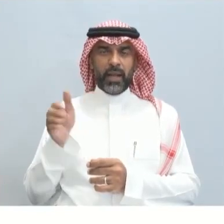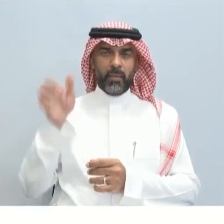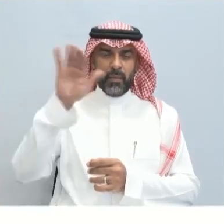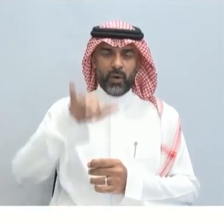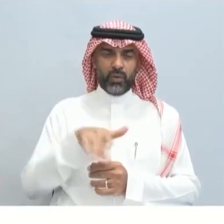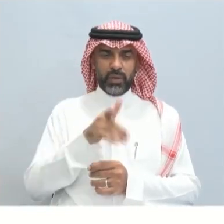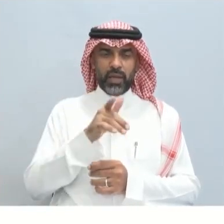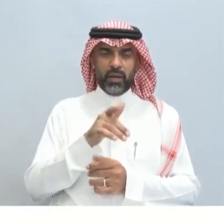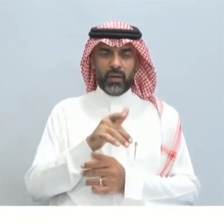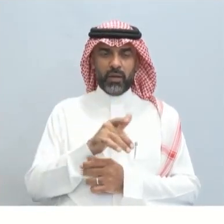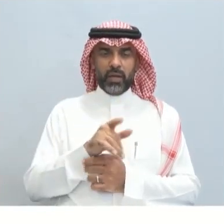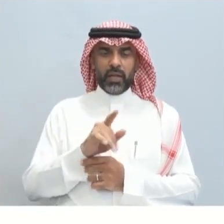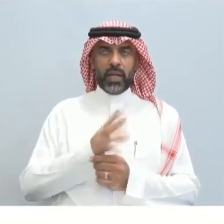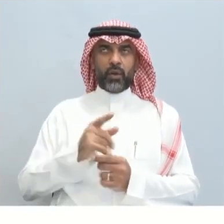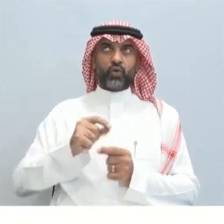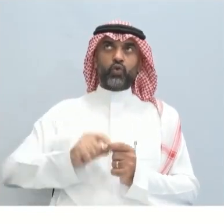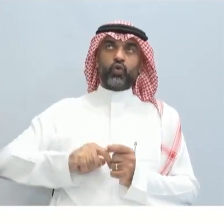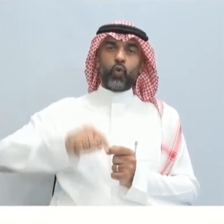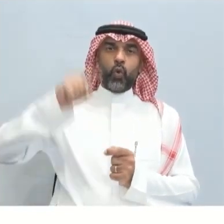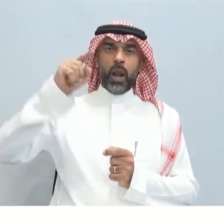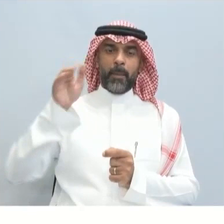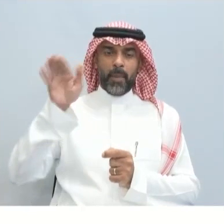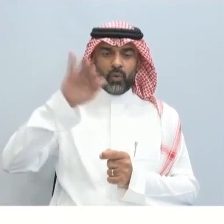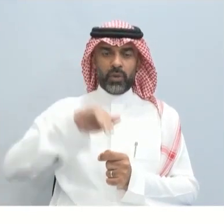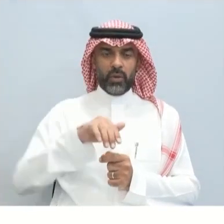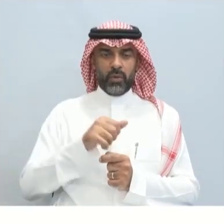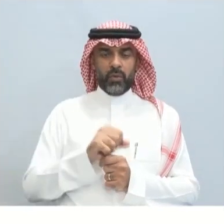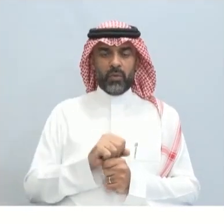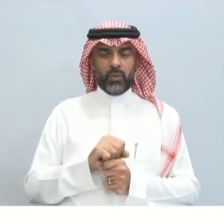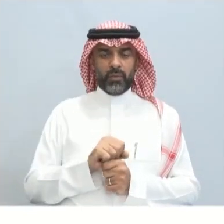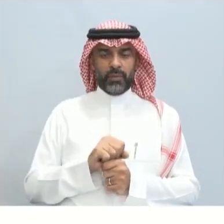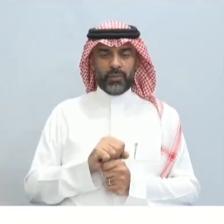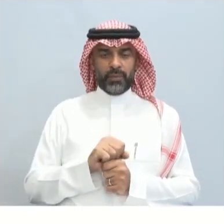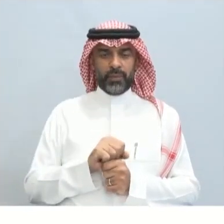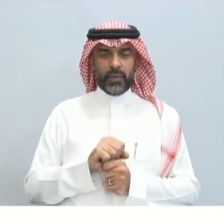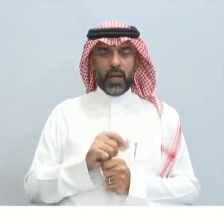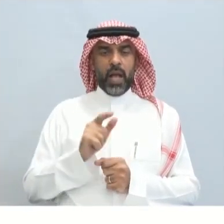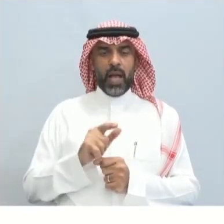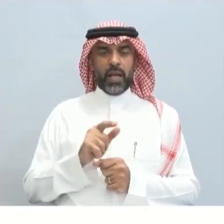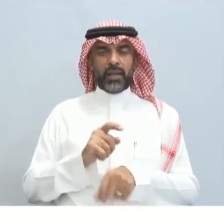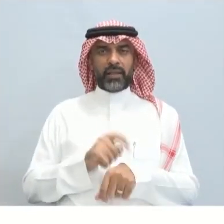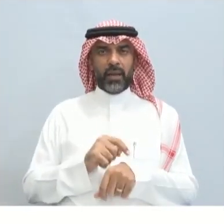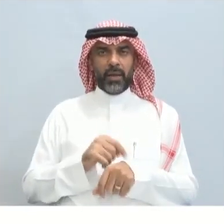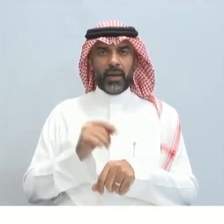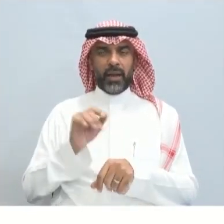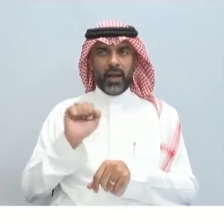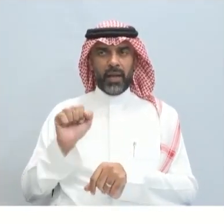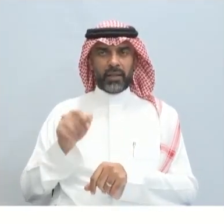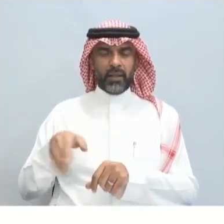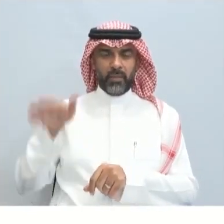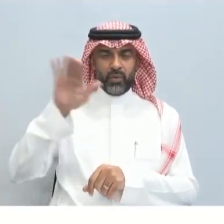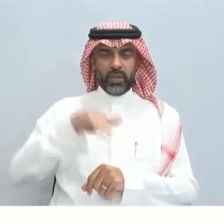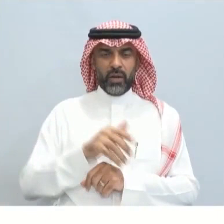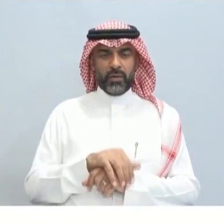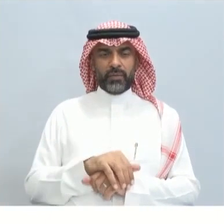للموجه كان لدينا طول المو ايضا الزمن الدوري طبعا للموجه الزمن الدوري